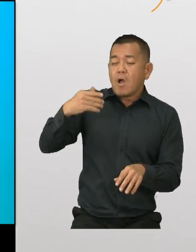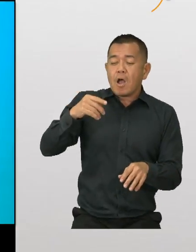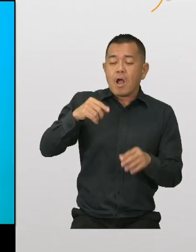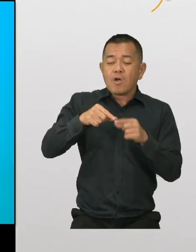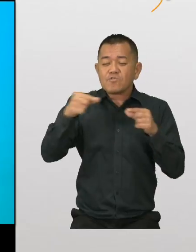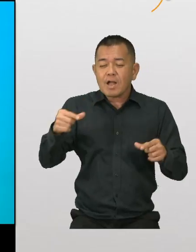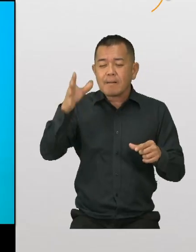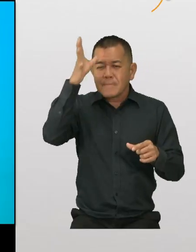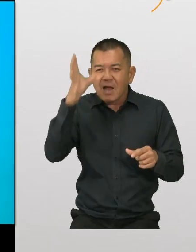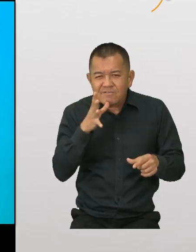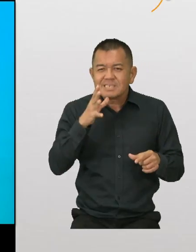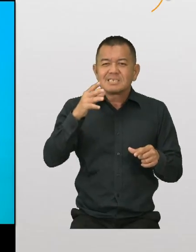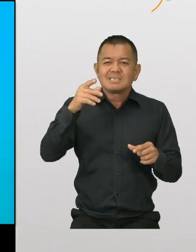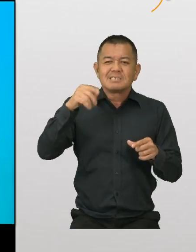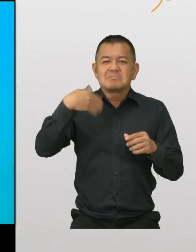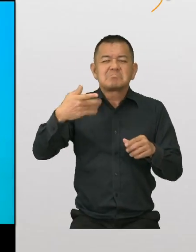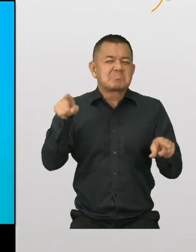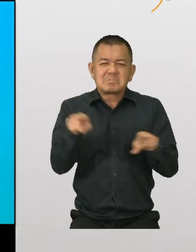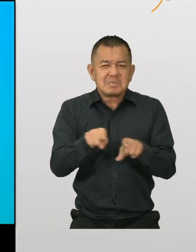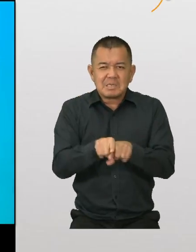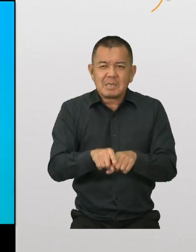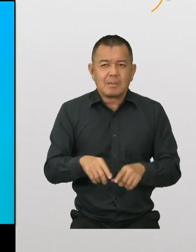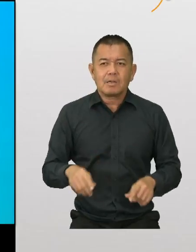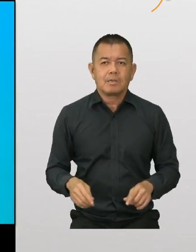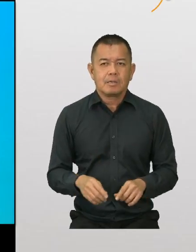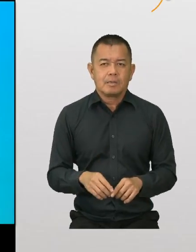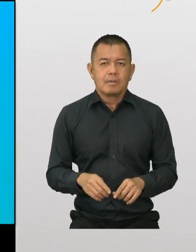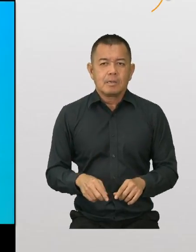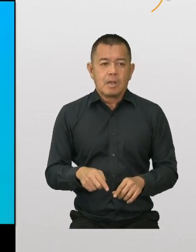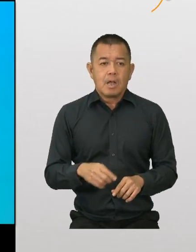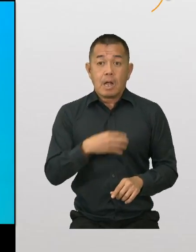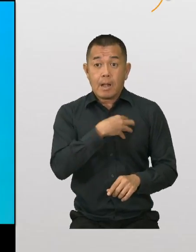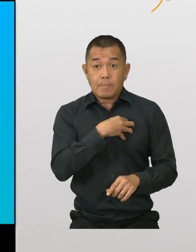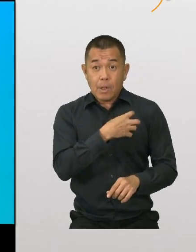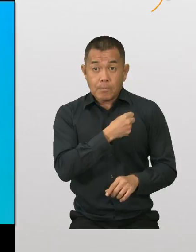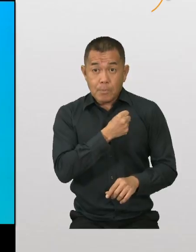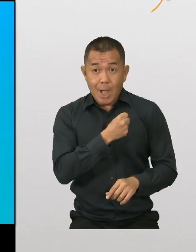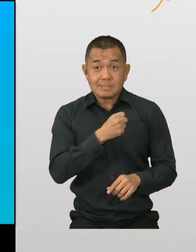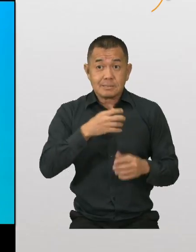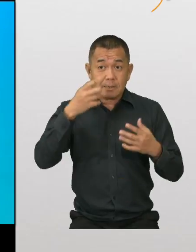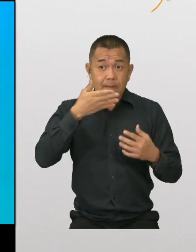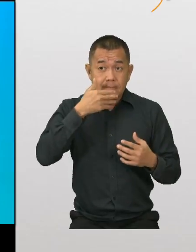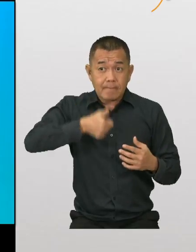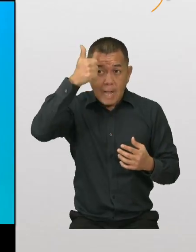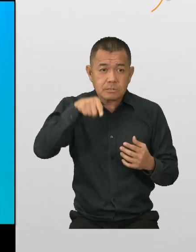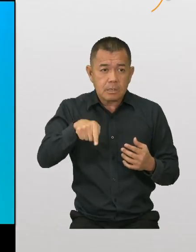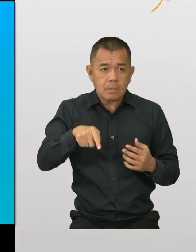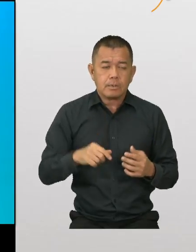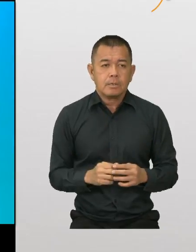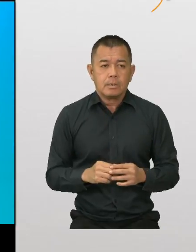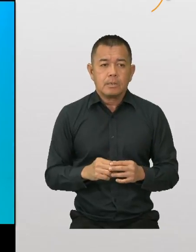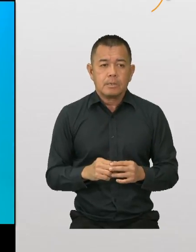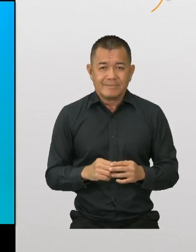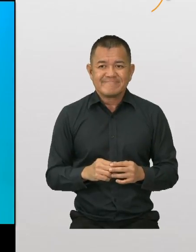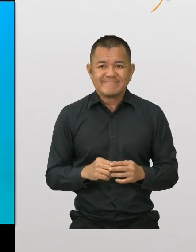对宝宝来说 To the baby, 母乳当然是最好的 breast milk, of course, 不 is the 过 best. 越来越多 But 年轻妈妈 There 出 were 外 more and 工 more